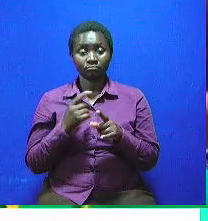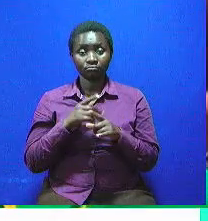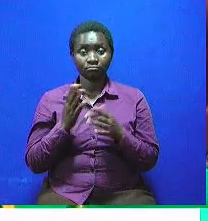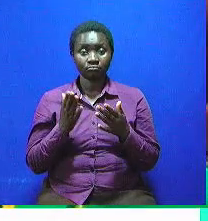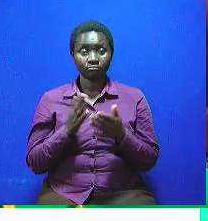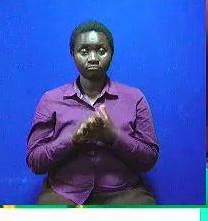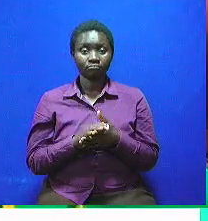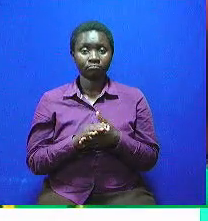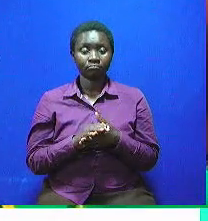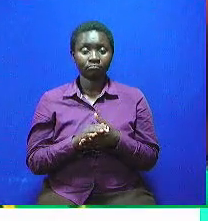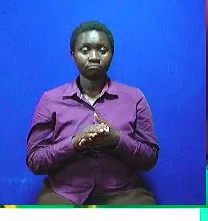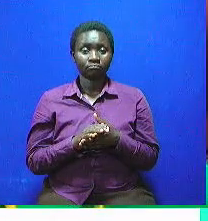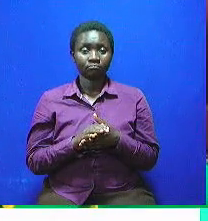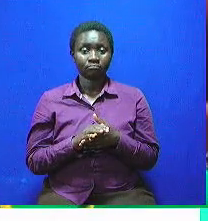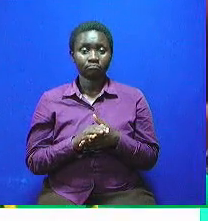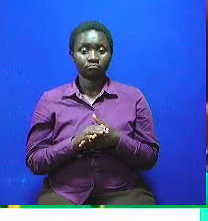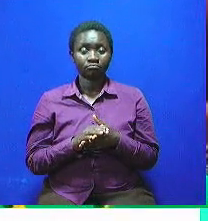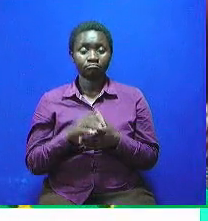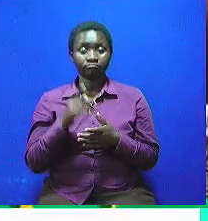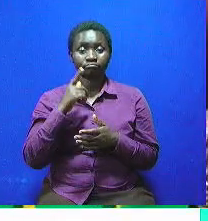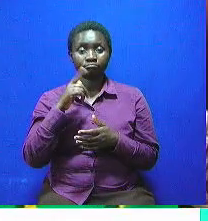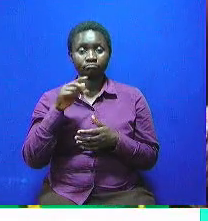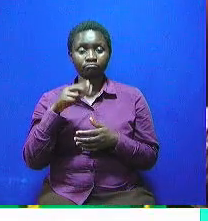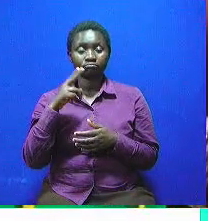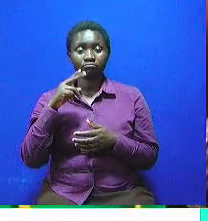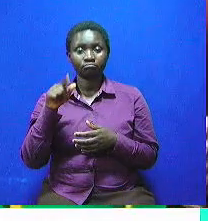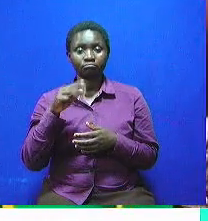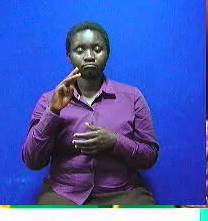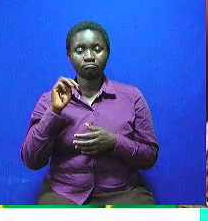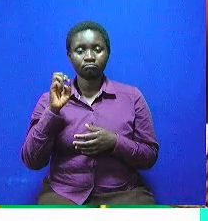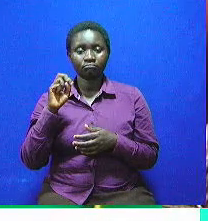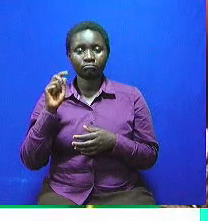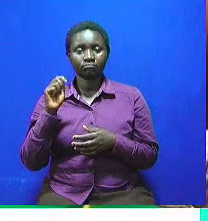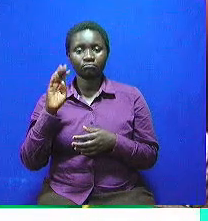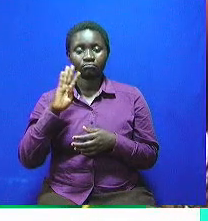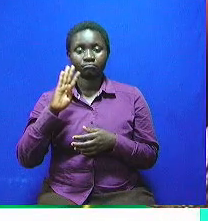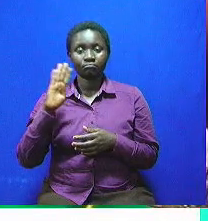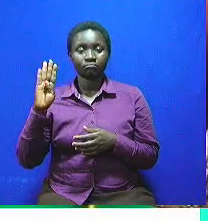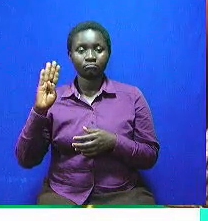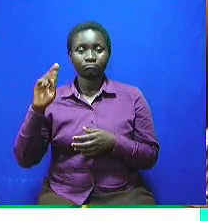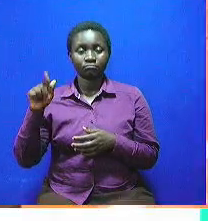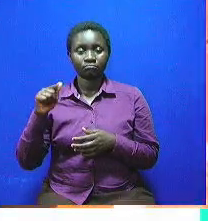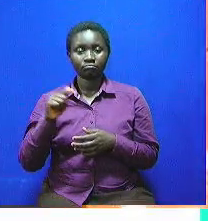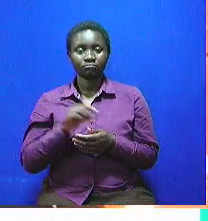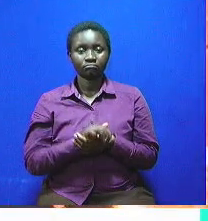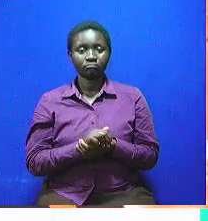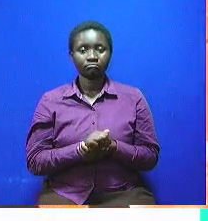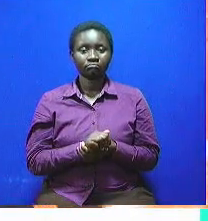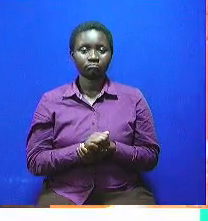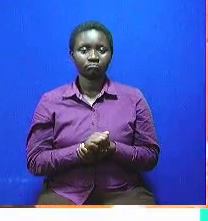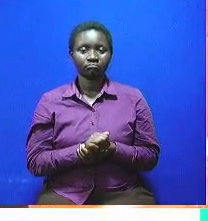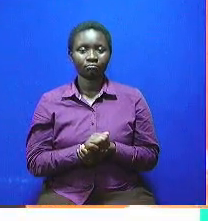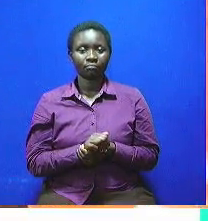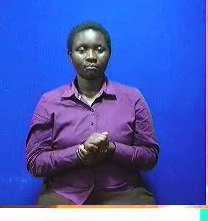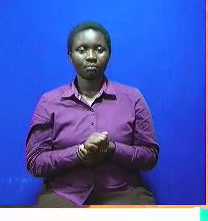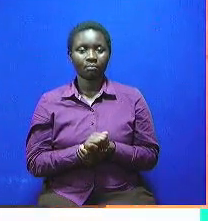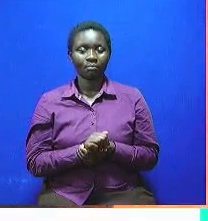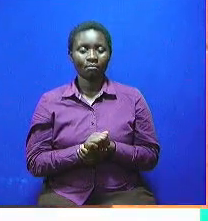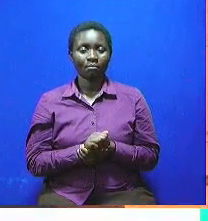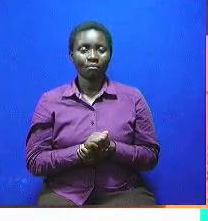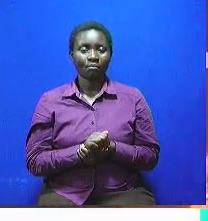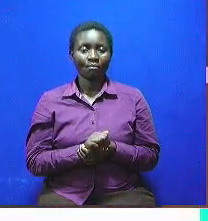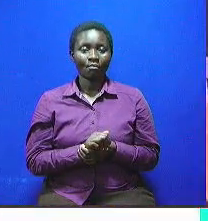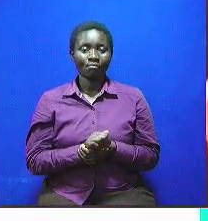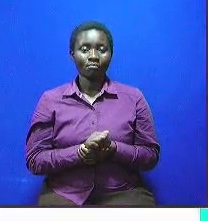temperature 100 meters 200 meters 400 meters na two I